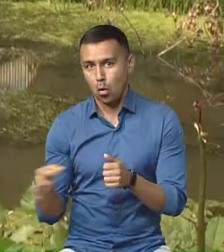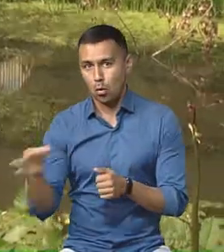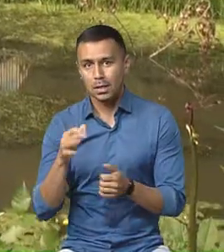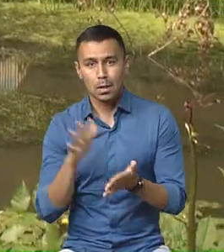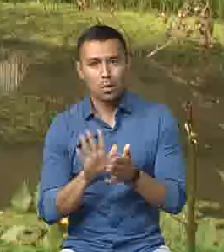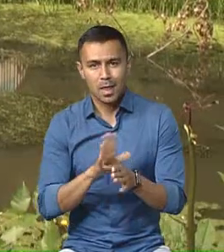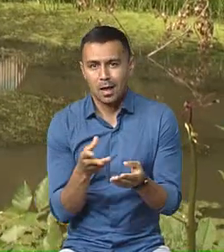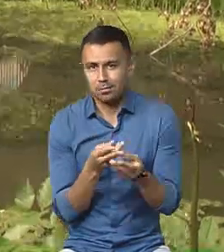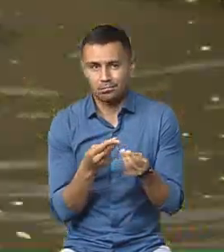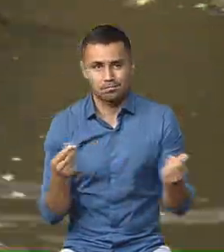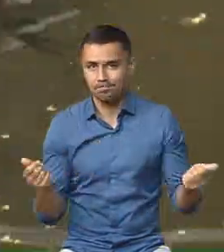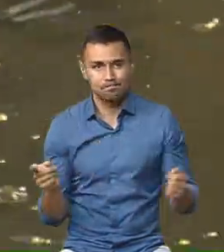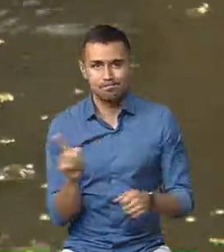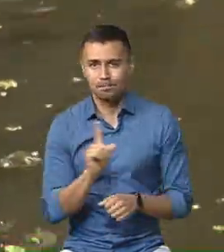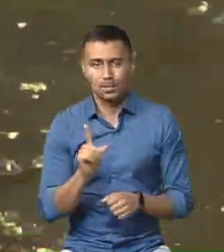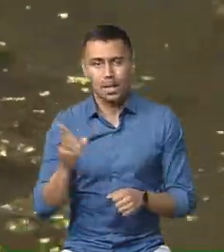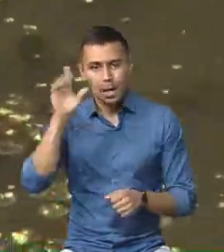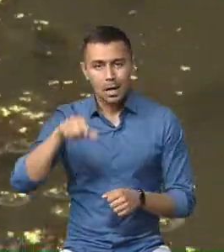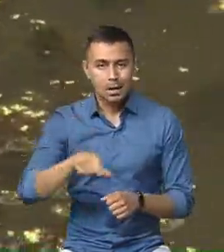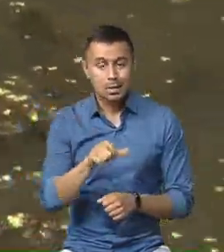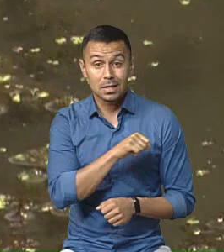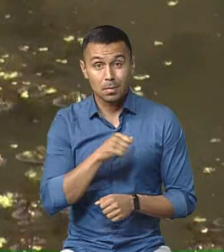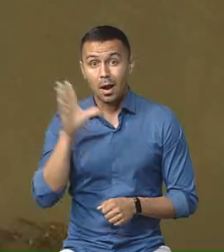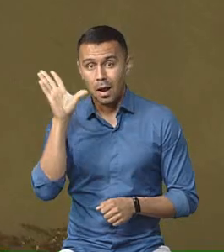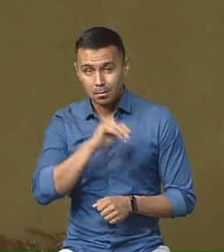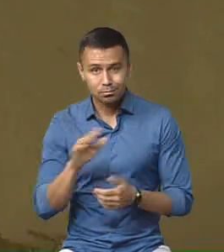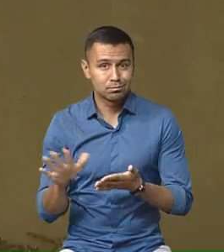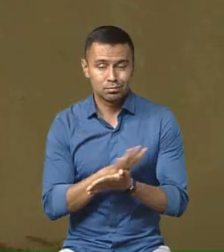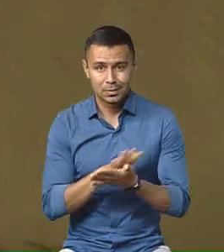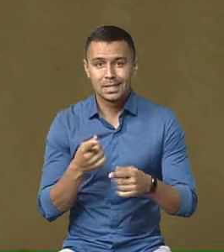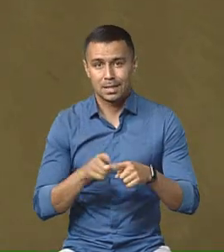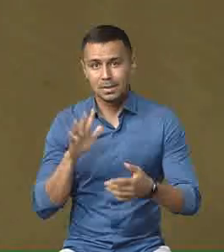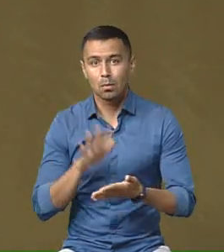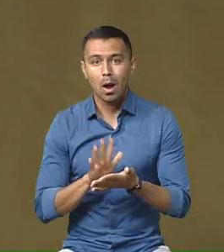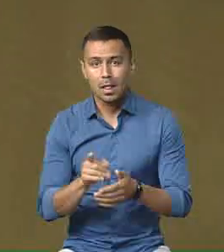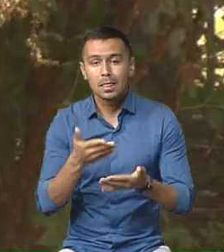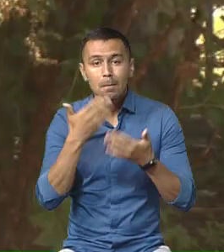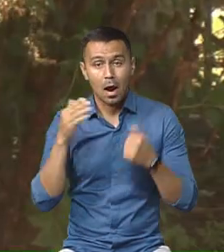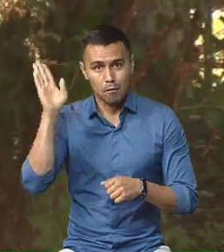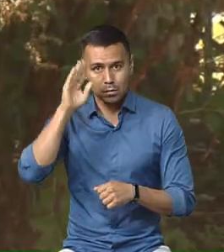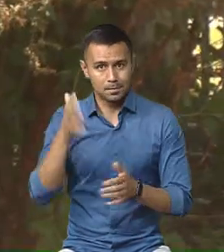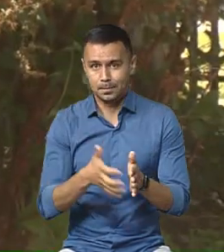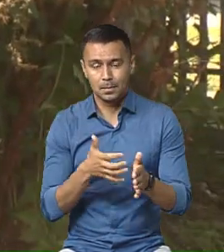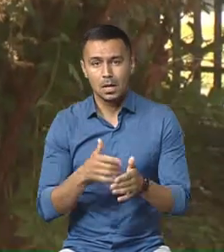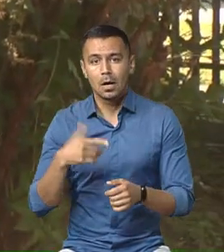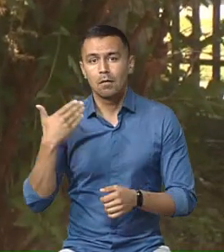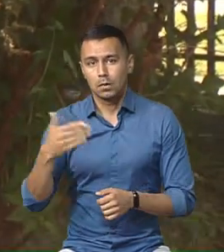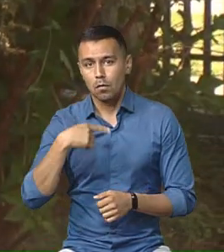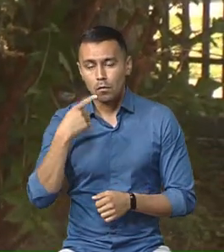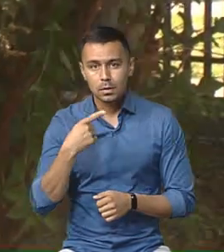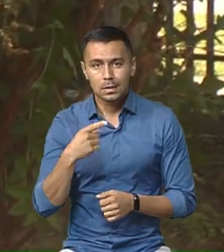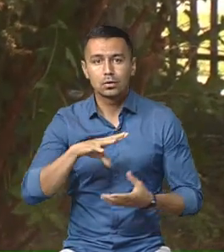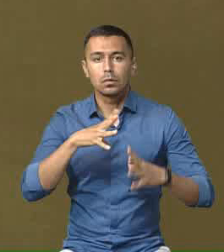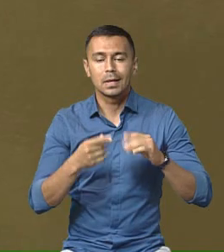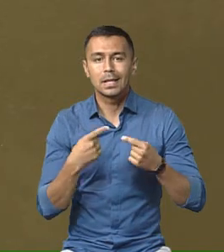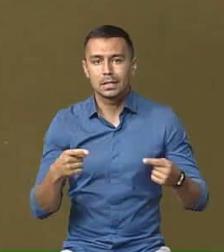не розбавляється. Тобто річка Плоска ще би справилася так з цим забрудненням, але немає води. За словами Наталії Сологуб,